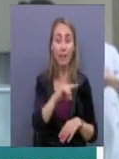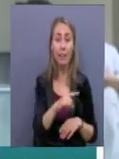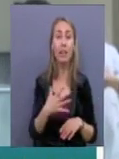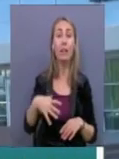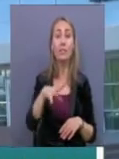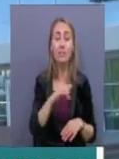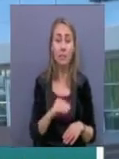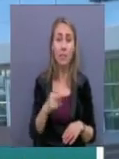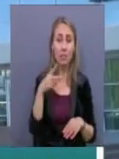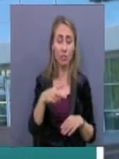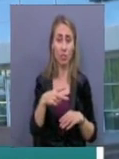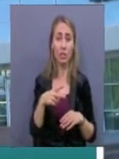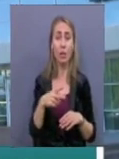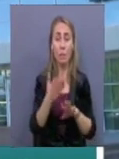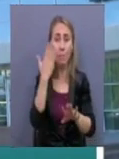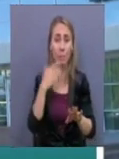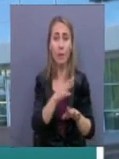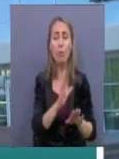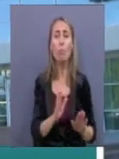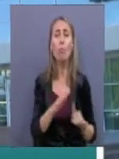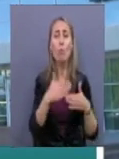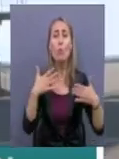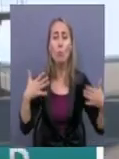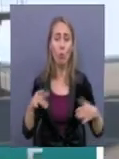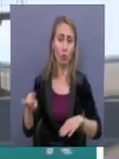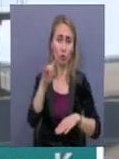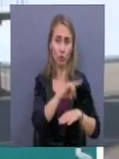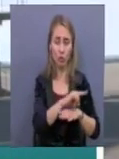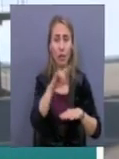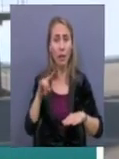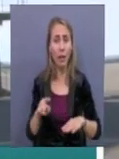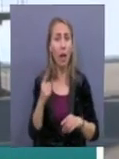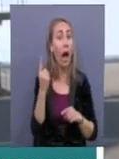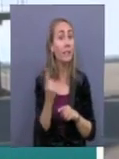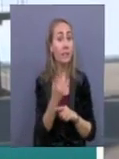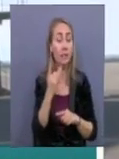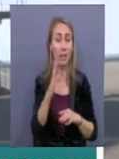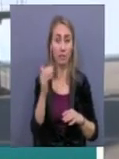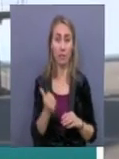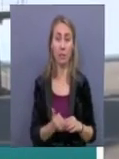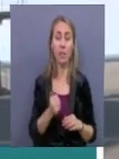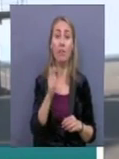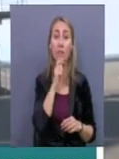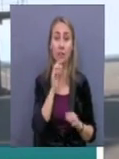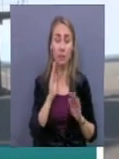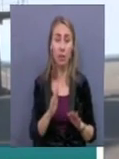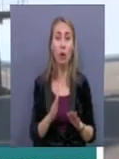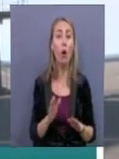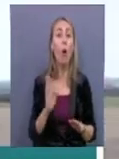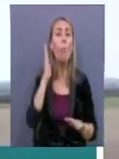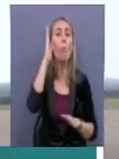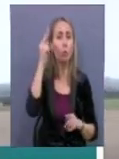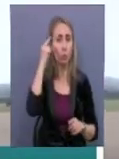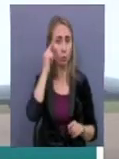деп ойлаймыз. Әзірге аптасына бір мәрте әуеге көтерілетін ұшақ рейсінің ұшу күндері алдағы уақытта жиілеуі мүмкін. Десе де,